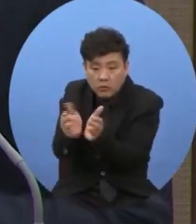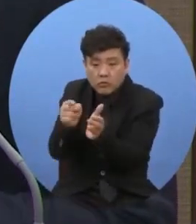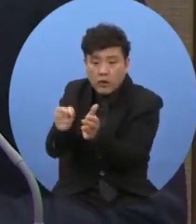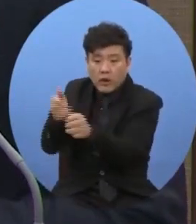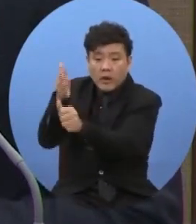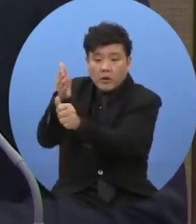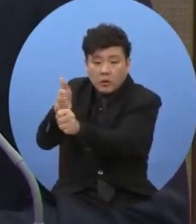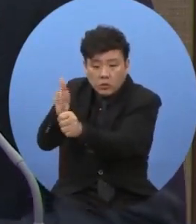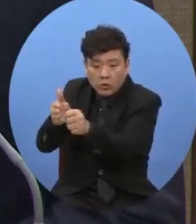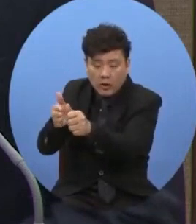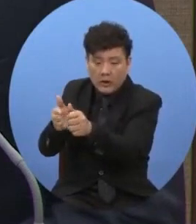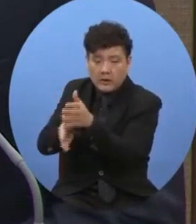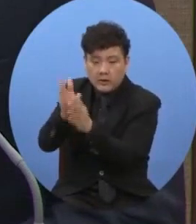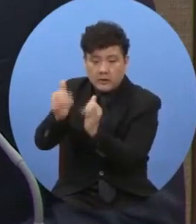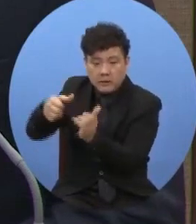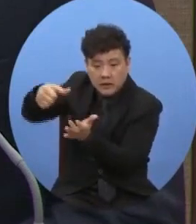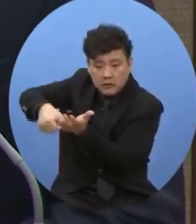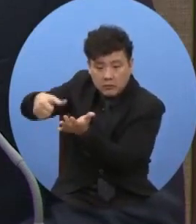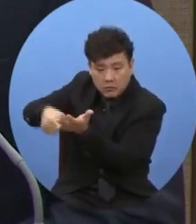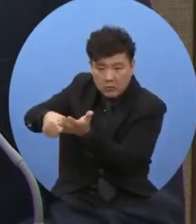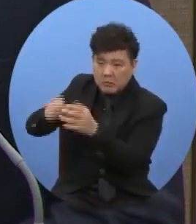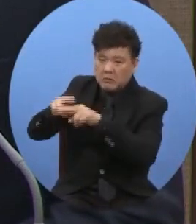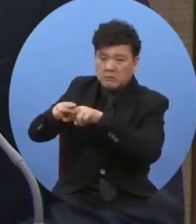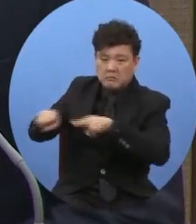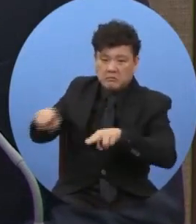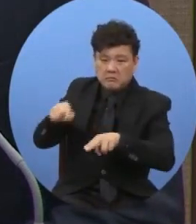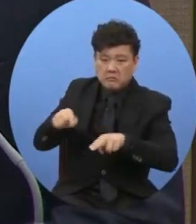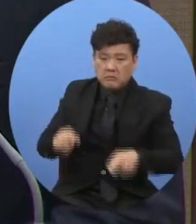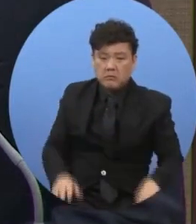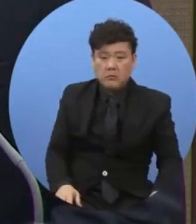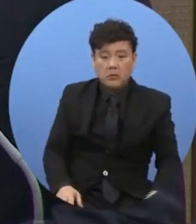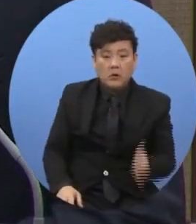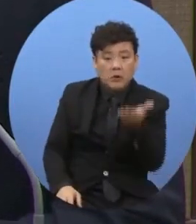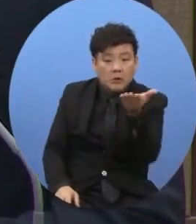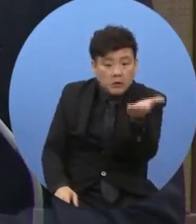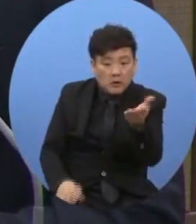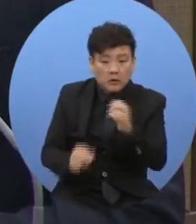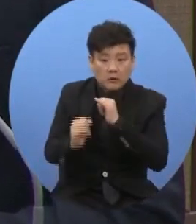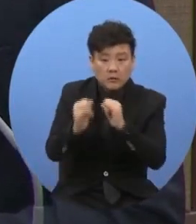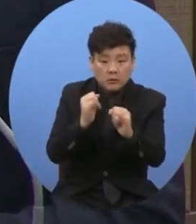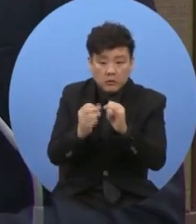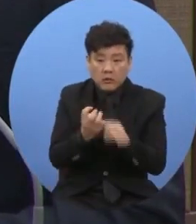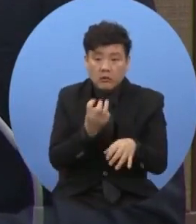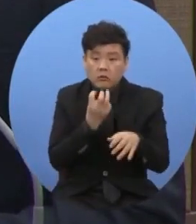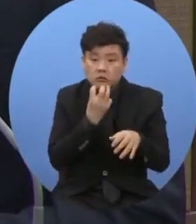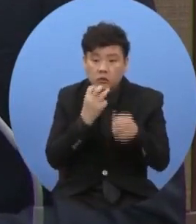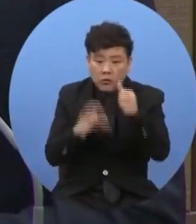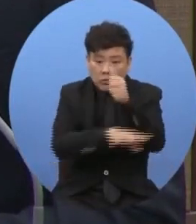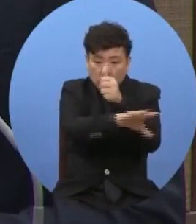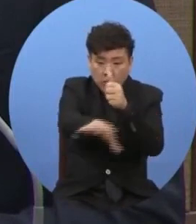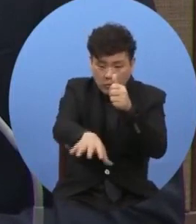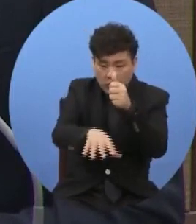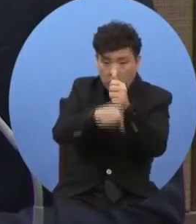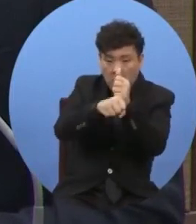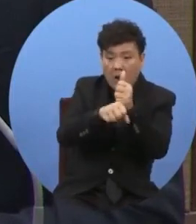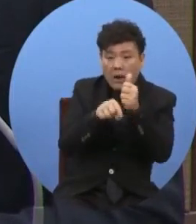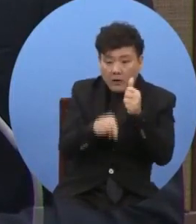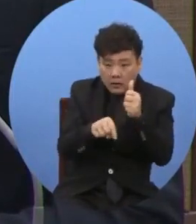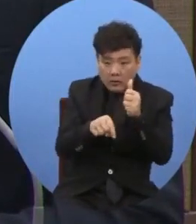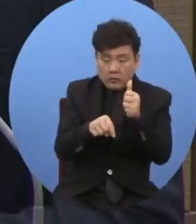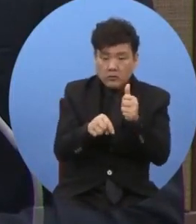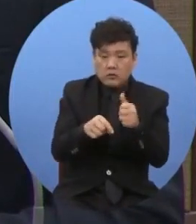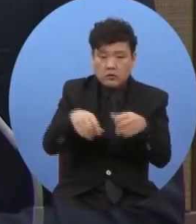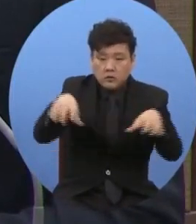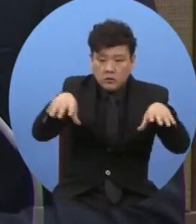되었죠. 그리고 시장님께서 출입기자 간담회에서 메가시티 논의는 총선 이후로 하는 게 옳다.